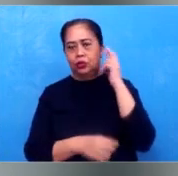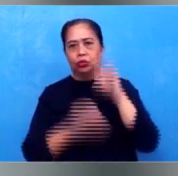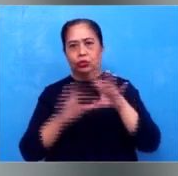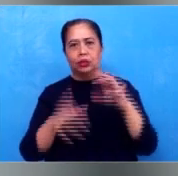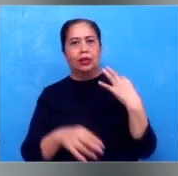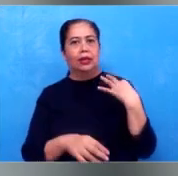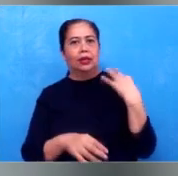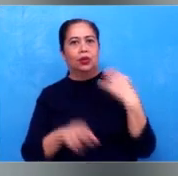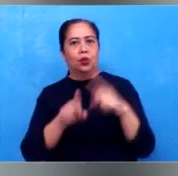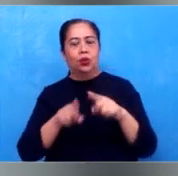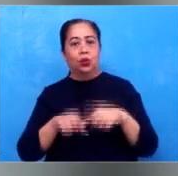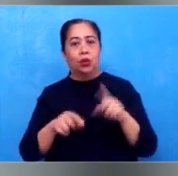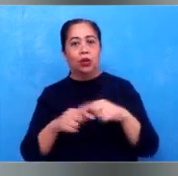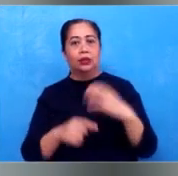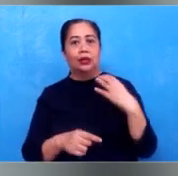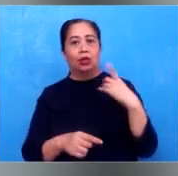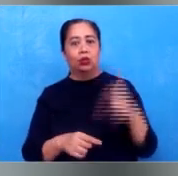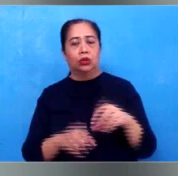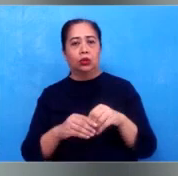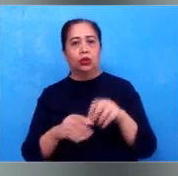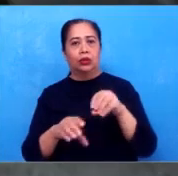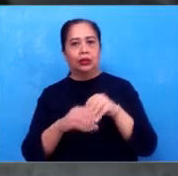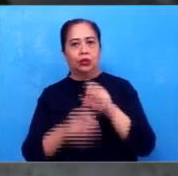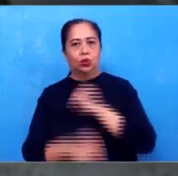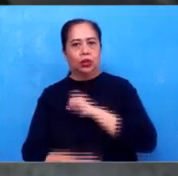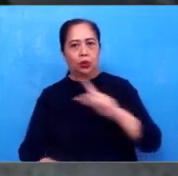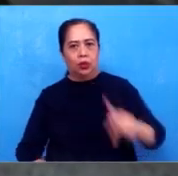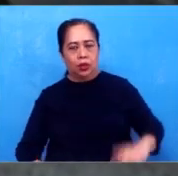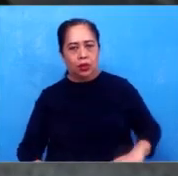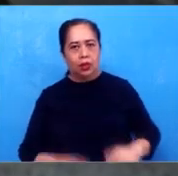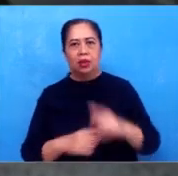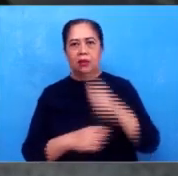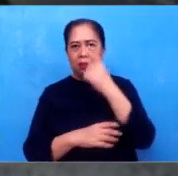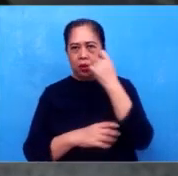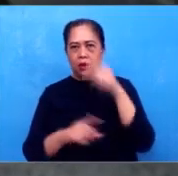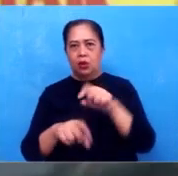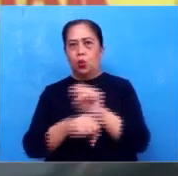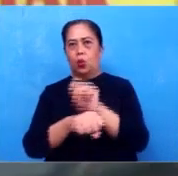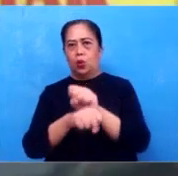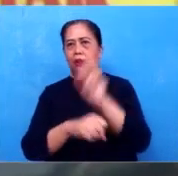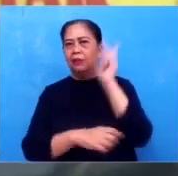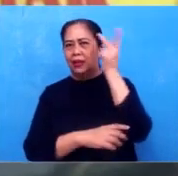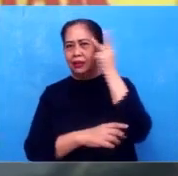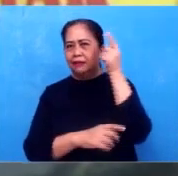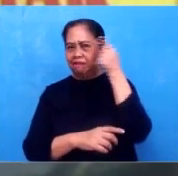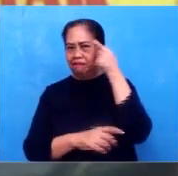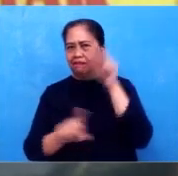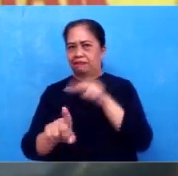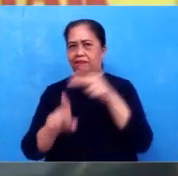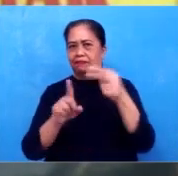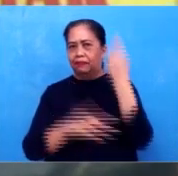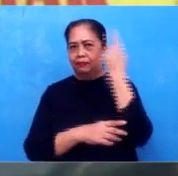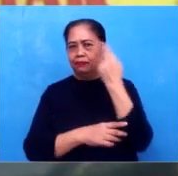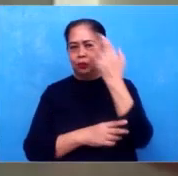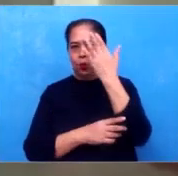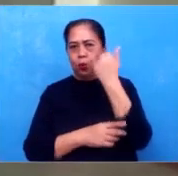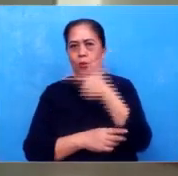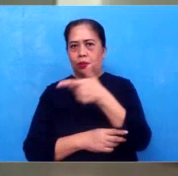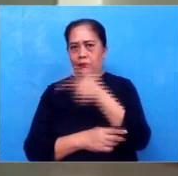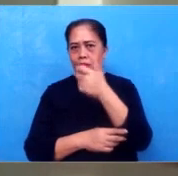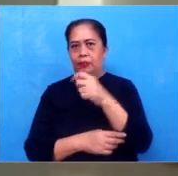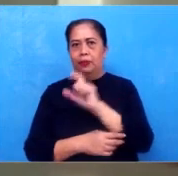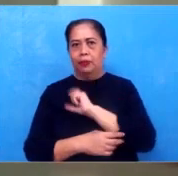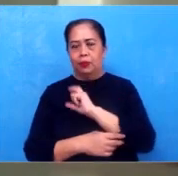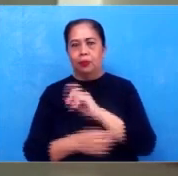siya ngayon bilang konsehal sa Lambayong Sultan Kudarat. Dahil dyan, trabaho at politika ang mga tinitingnang anggulo ng pulisya sa krimen.